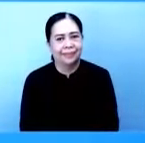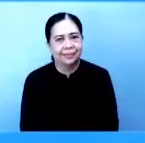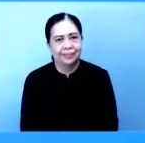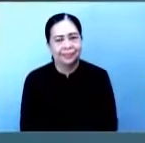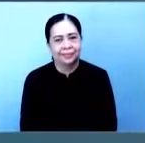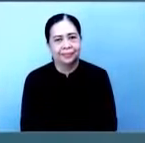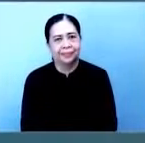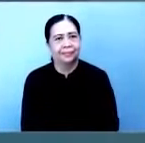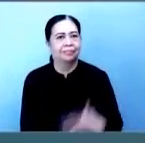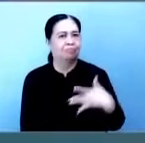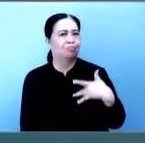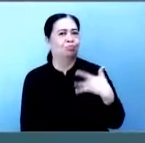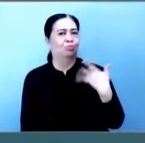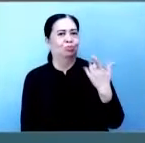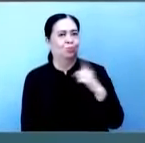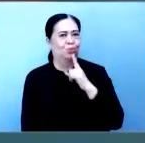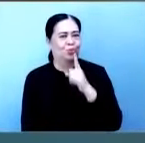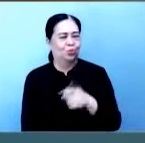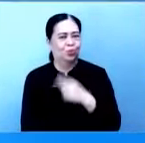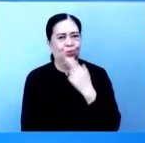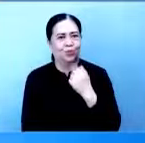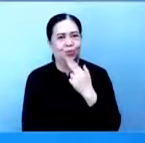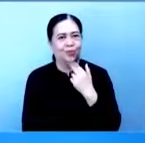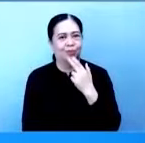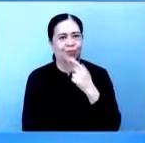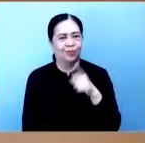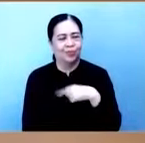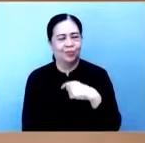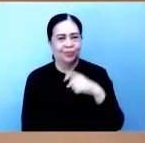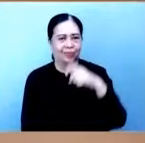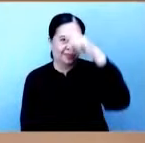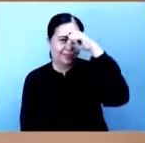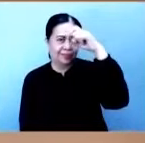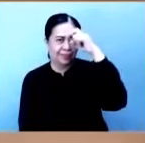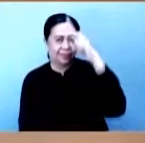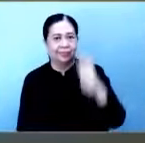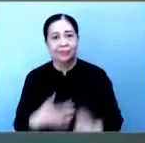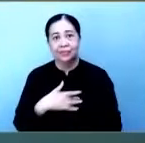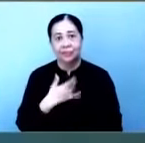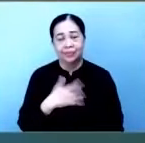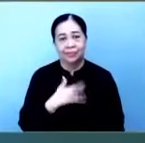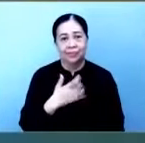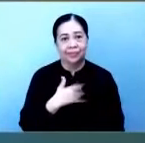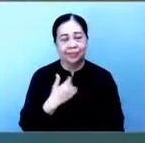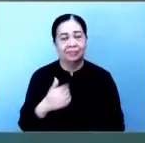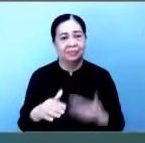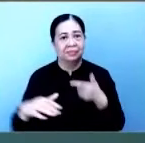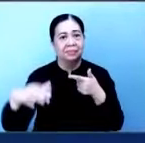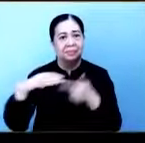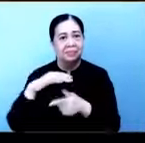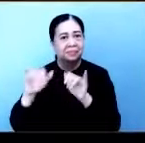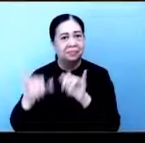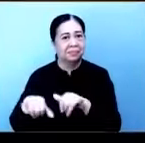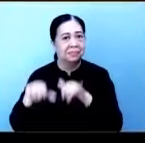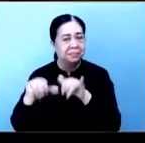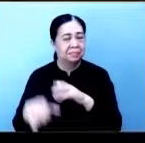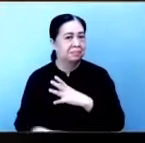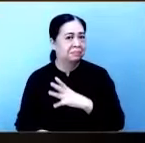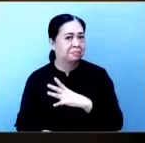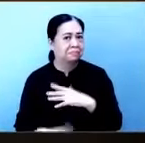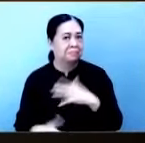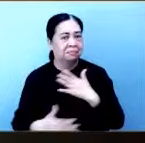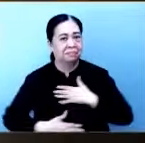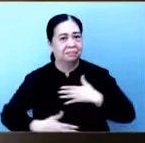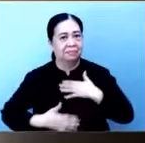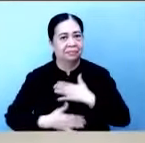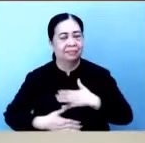Feel na feel naman ng cute pets na to ang summer vibes, kahit na sa garahe lang ang outing. Ang